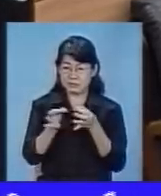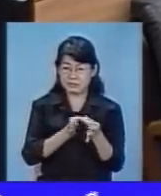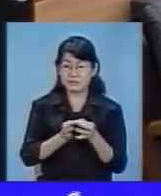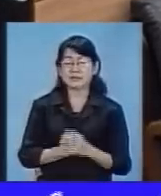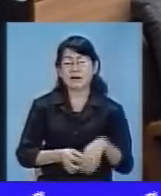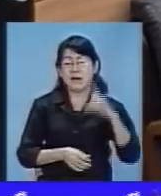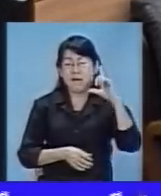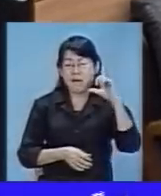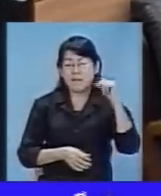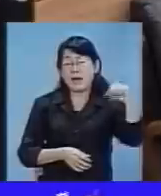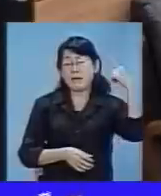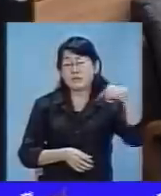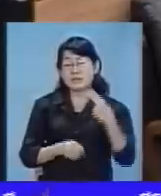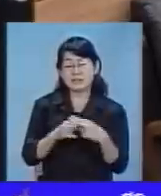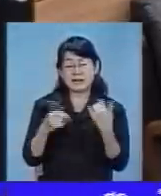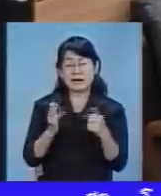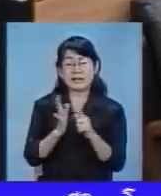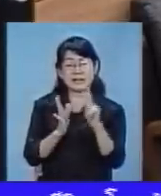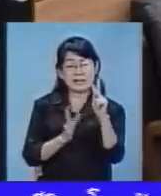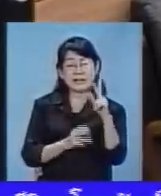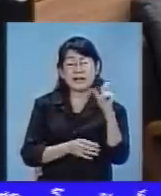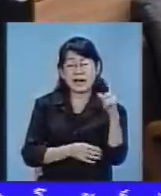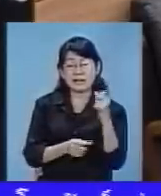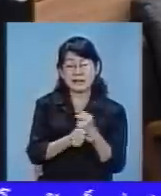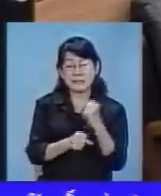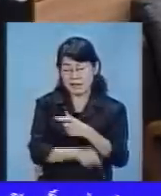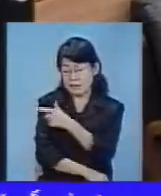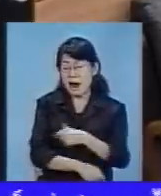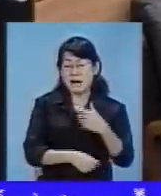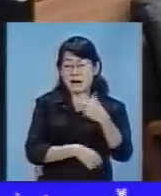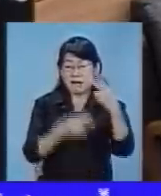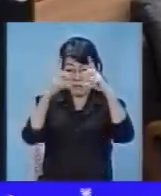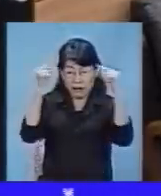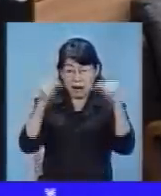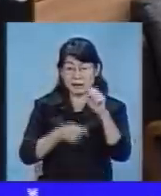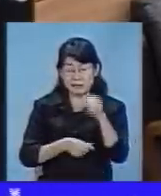สื้อลายโทรไปแล้วครับไปขู่แล้วครับที่ไปรับเช็คเมื่อกี้นี่แหละครับ